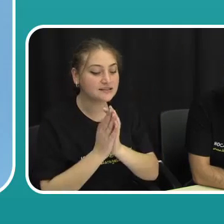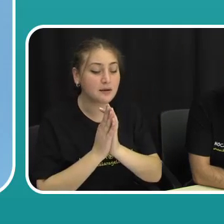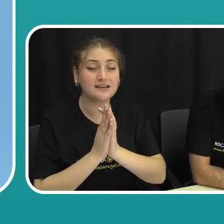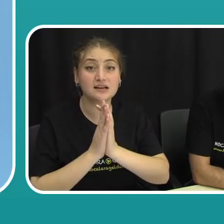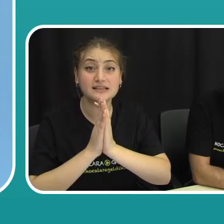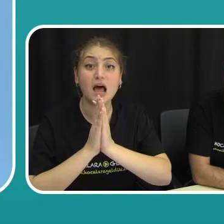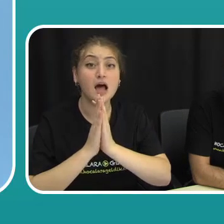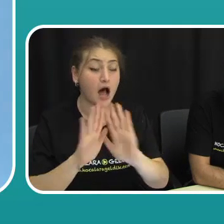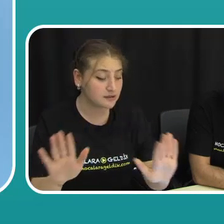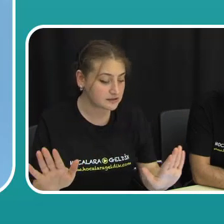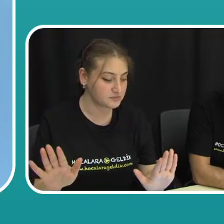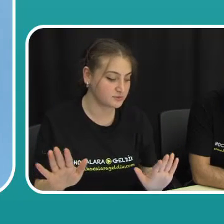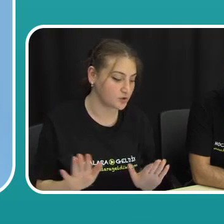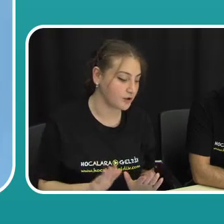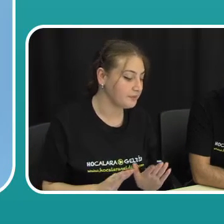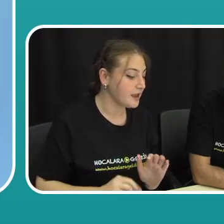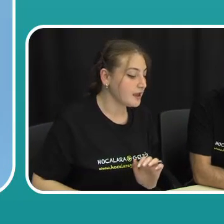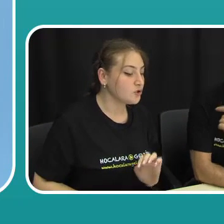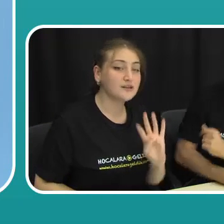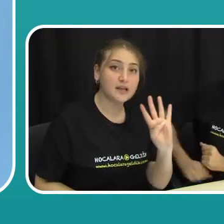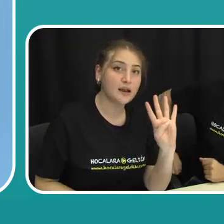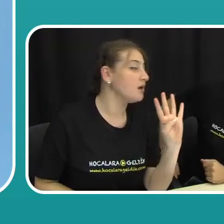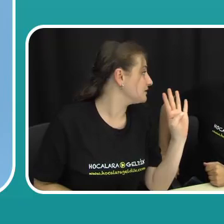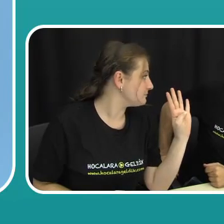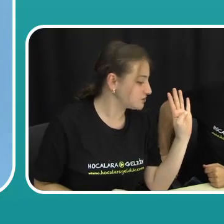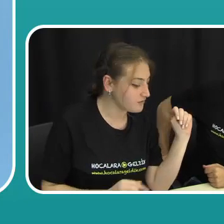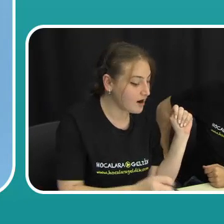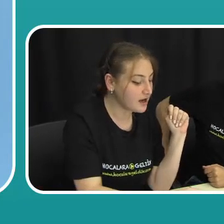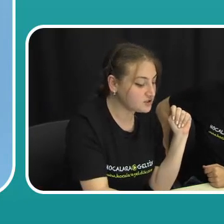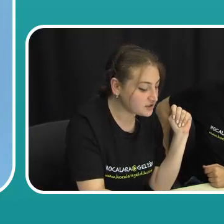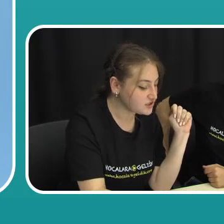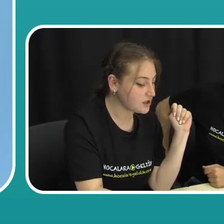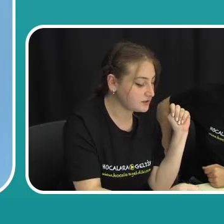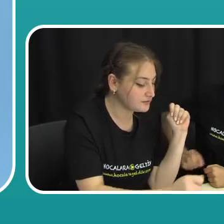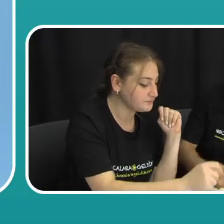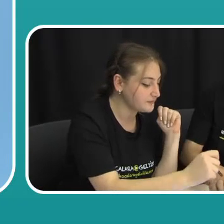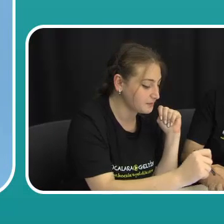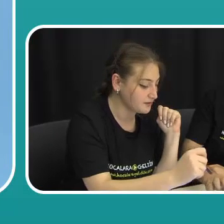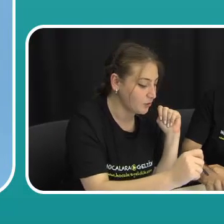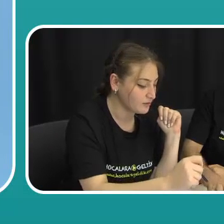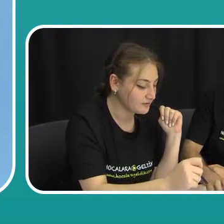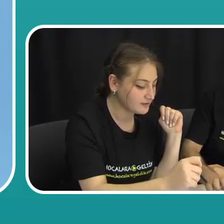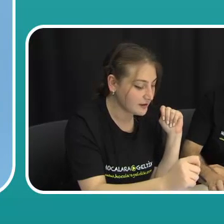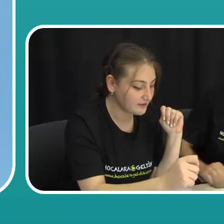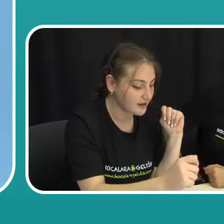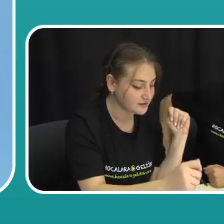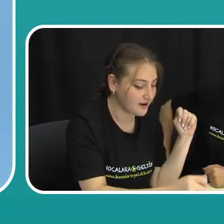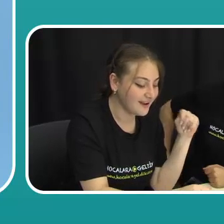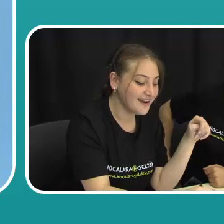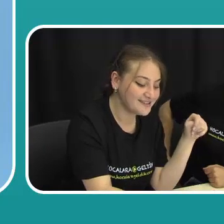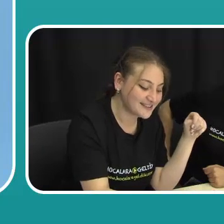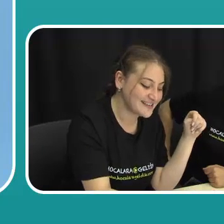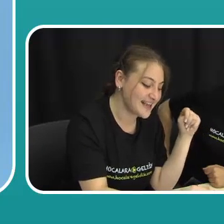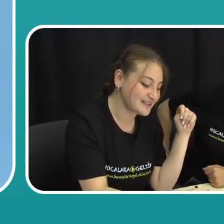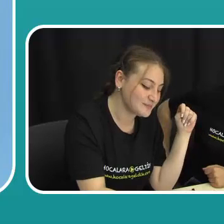konuyu aktarma tarzına anlatım biçimi diyorum dör tane anlatım biçimim var açıklayıcı anlatım Tabii yok Evet artık